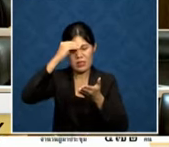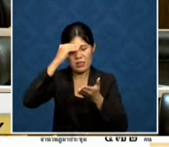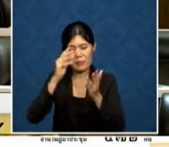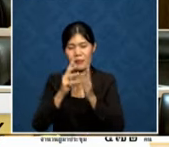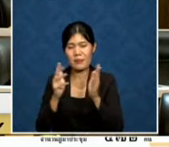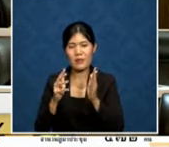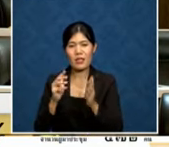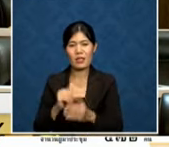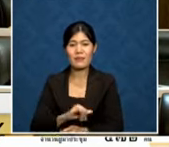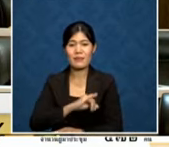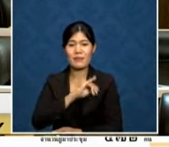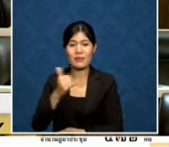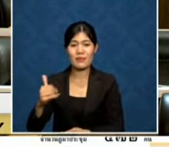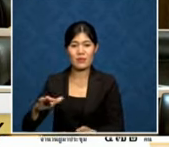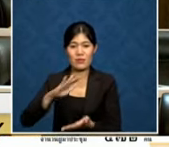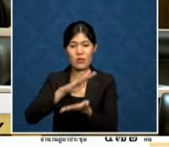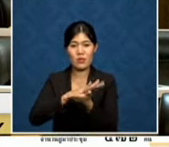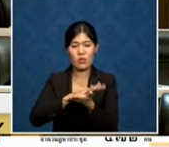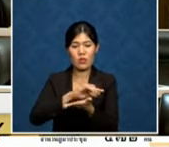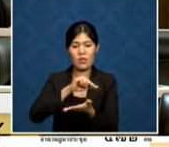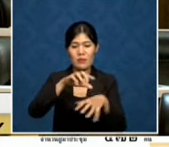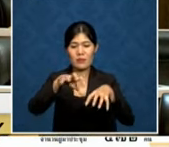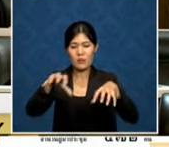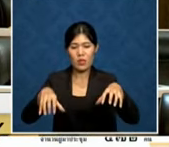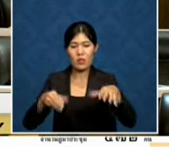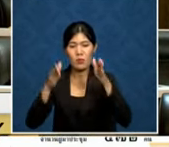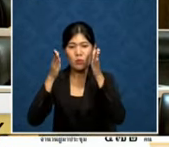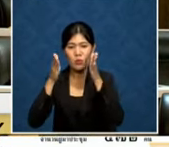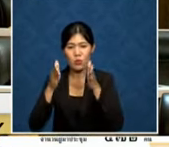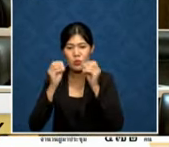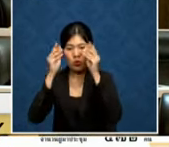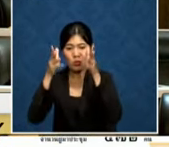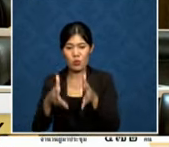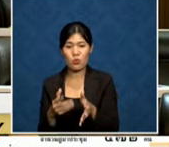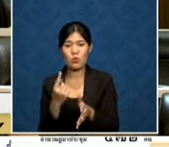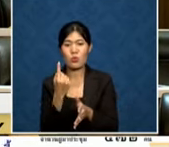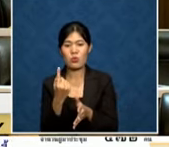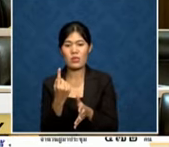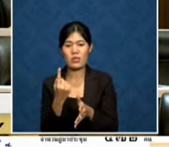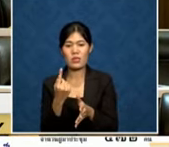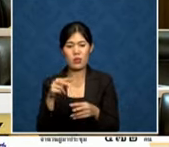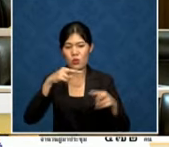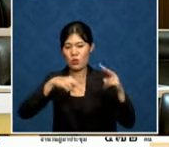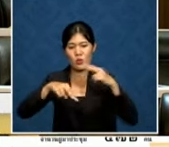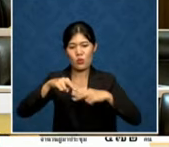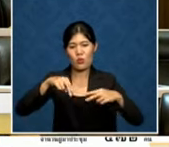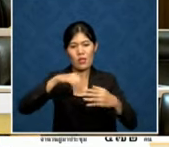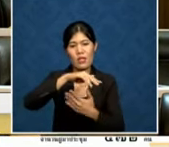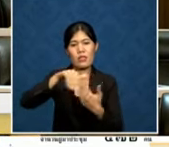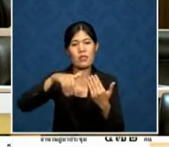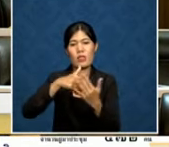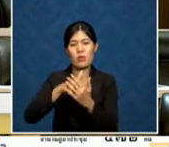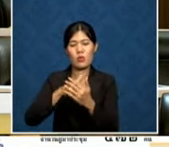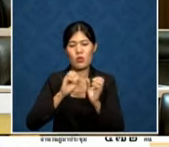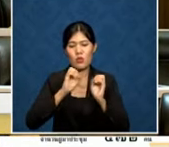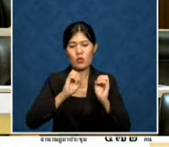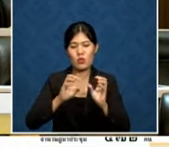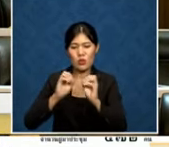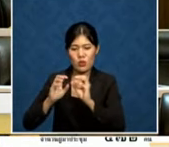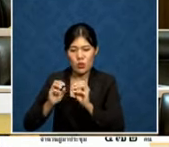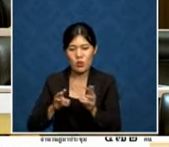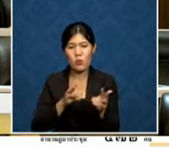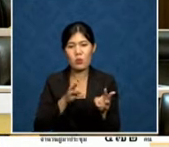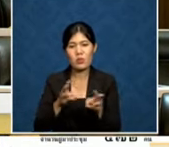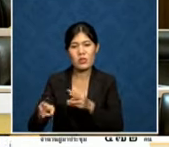เรียนคุณครู 1คนดูแลทั้งโรงเรียนเลยค่ะสอนมากกว่า 1วิชาและบางครั้งสาขาวิชาก็ไม่